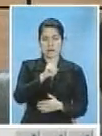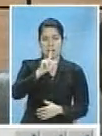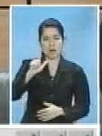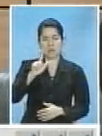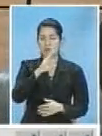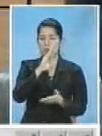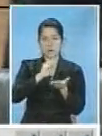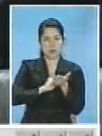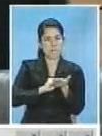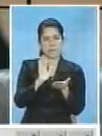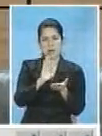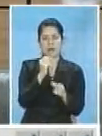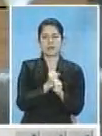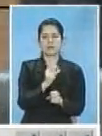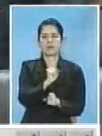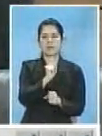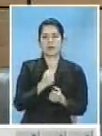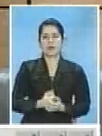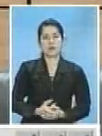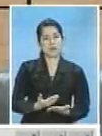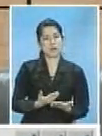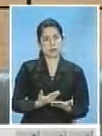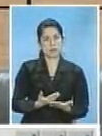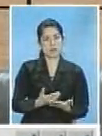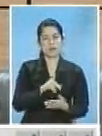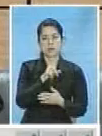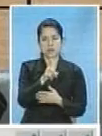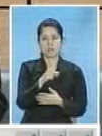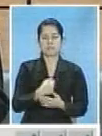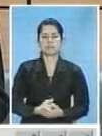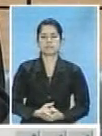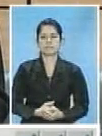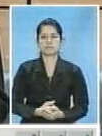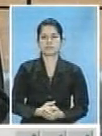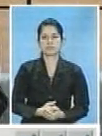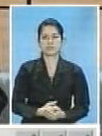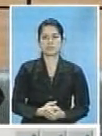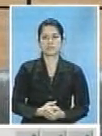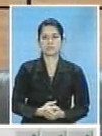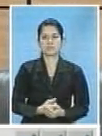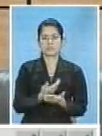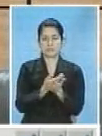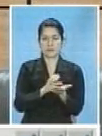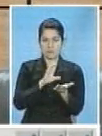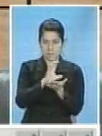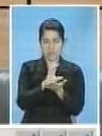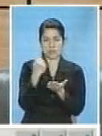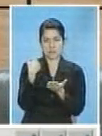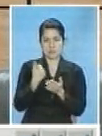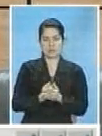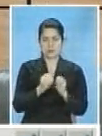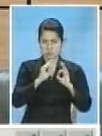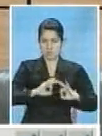แล้วถ้ามันไม่มีแล้วเก็บไม่ได้ท่านไปรีดไถเขายังไงแล้วไม่ได้เนี่ยจะทำยังไงครับงบผูกพันที่ผูกพันไว้แล้วเป็นงบที่มีความส